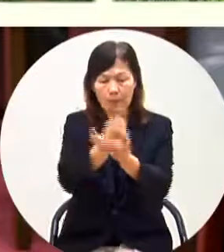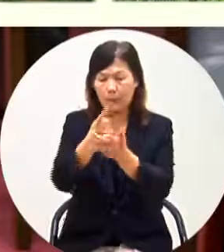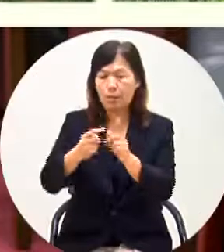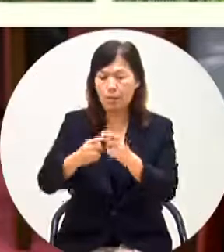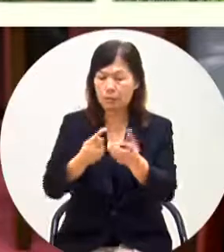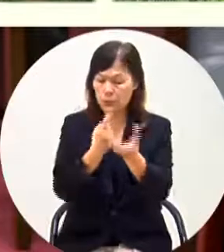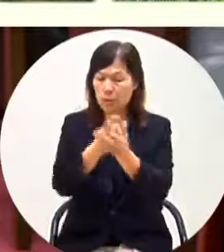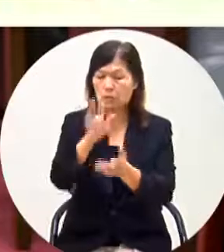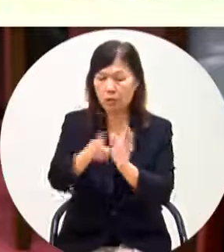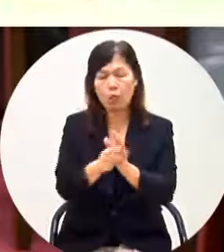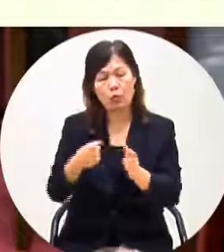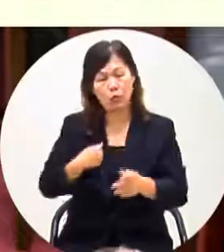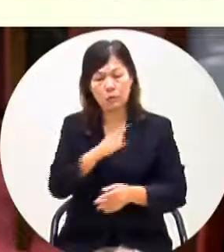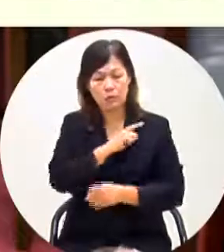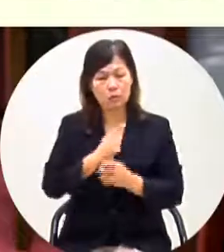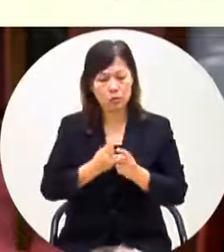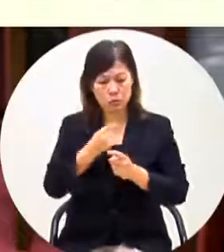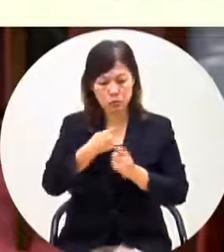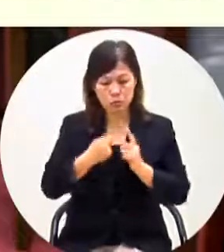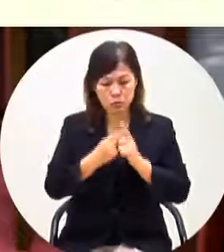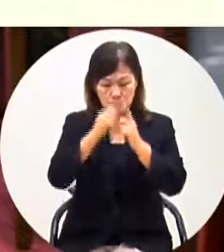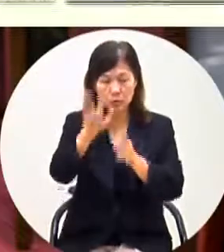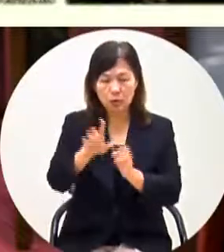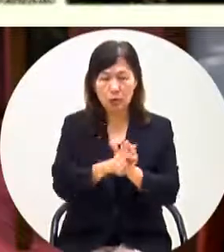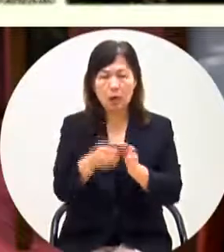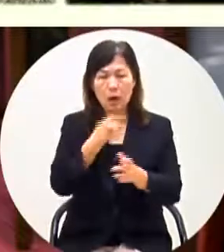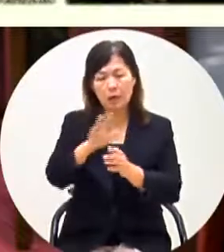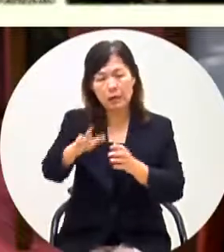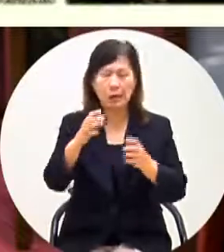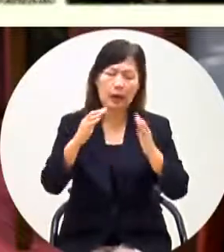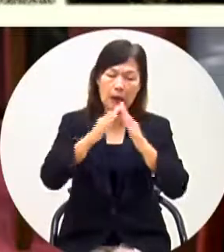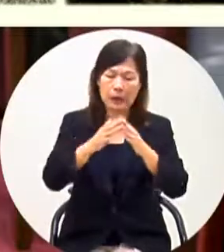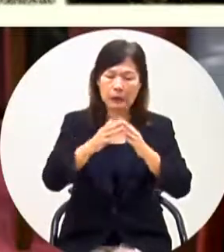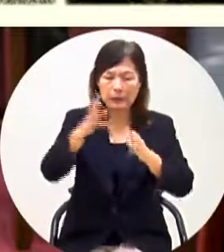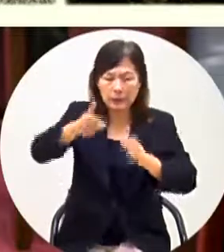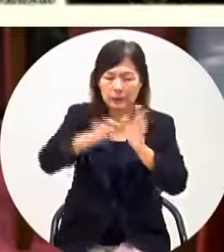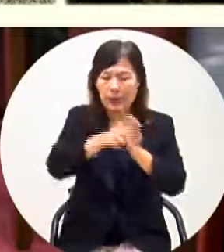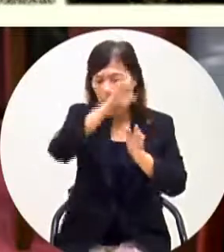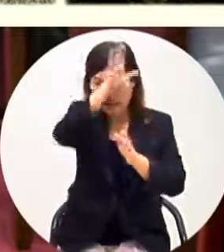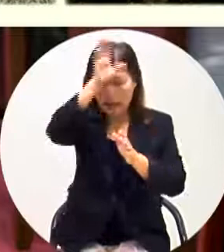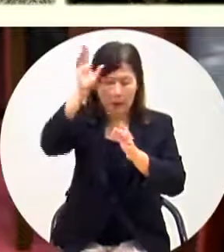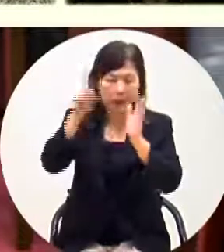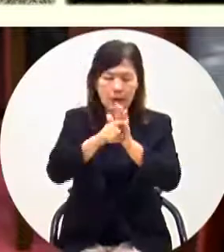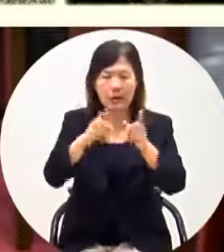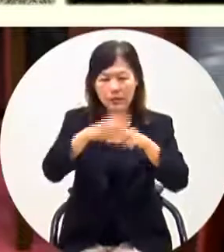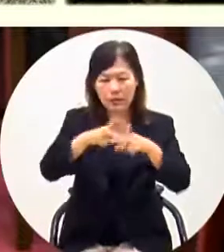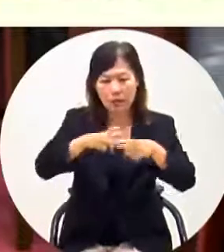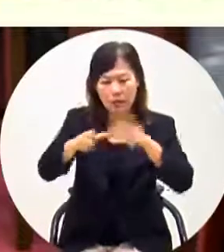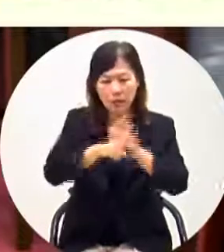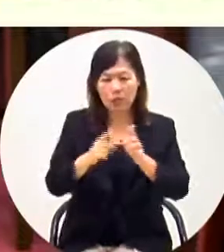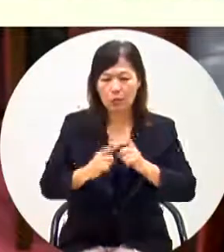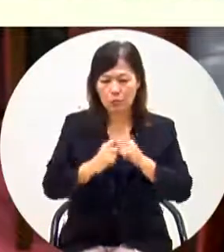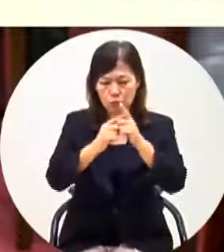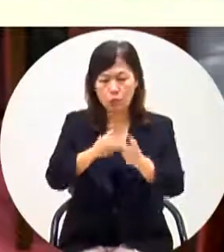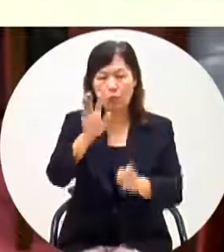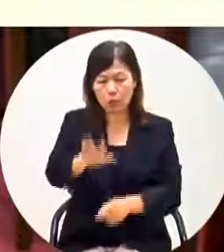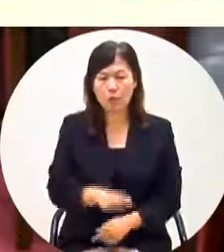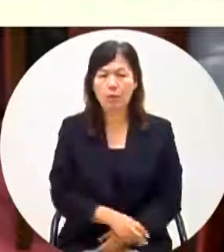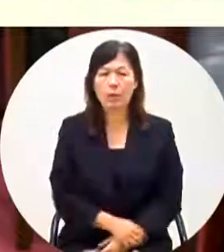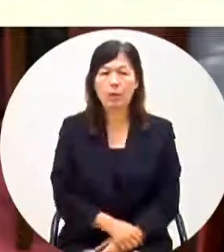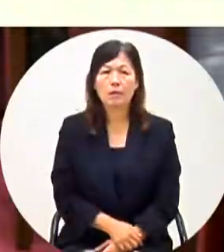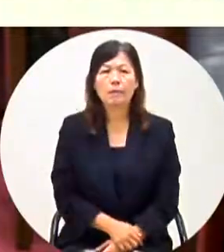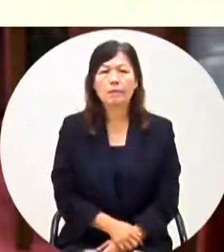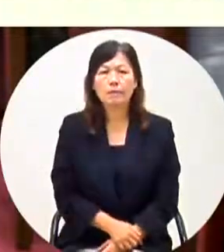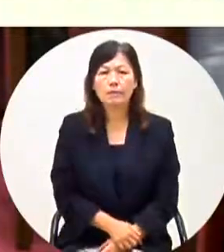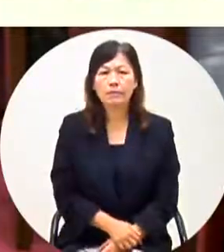我的意思是讲，市长这么没用，一个小公园你也来到现场。好，来，那我请教，那我们这些的